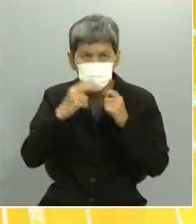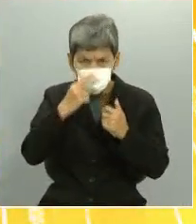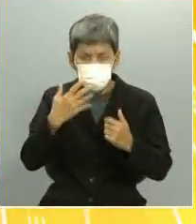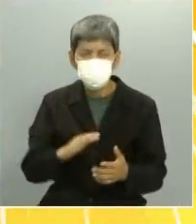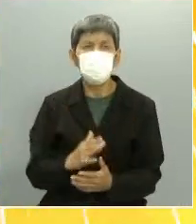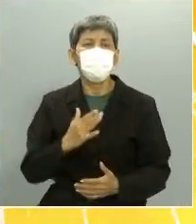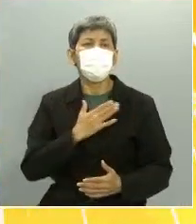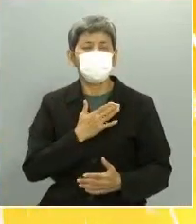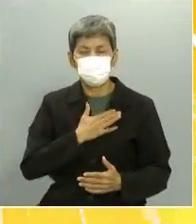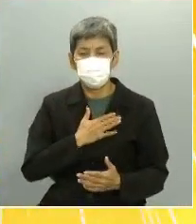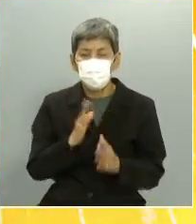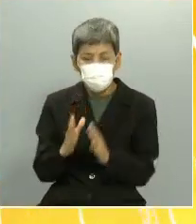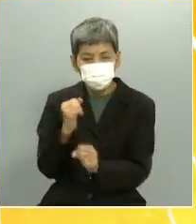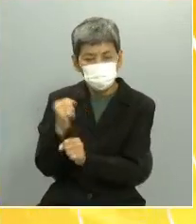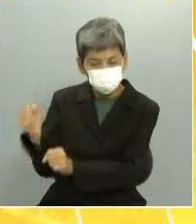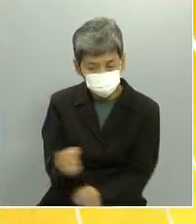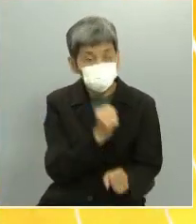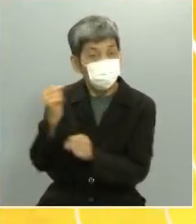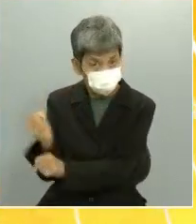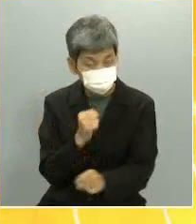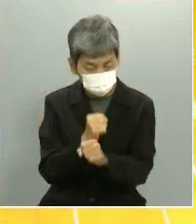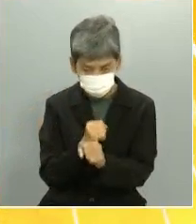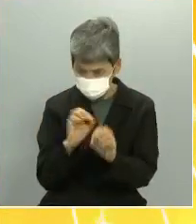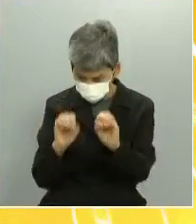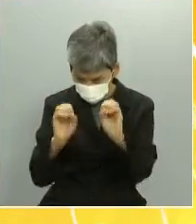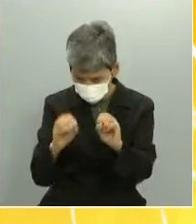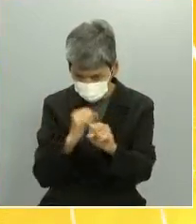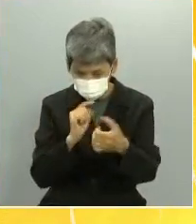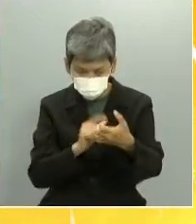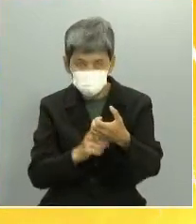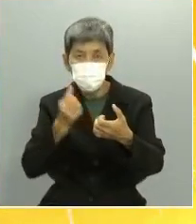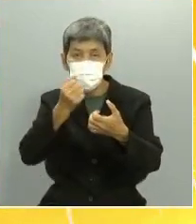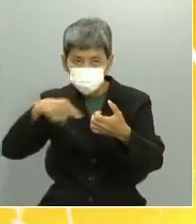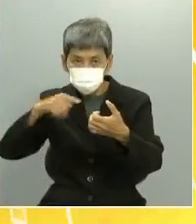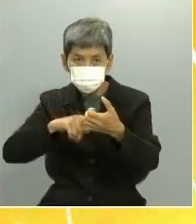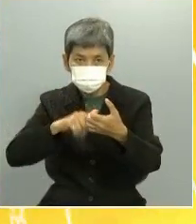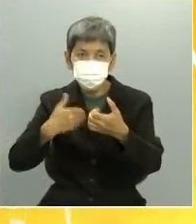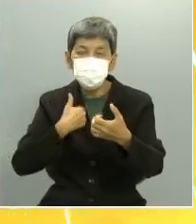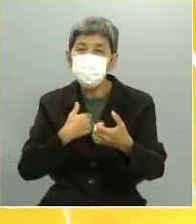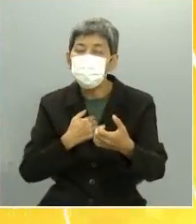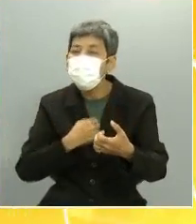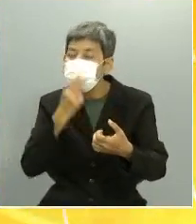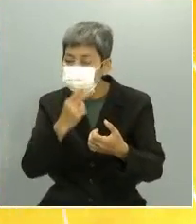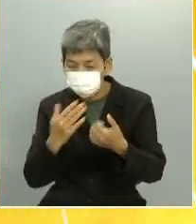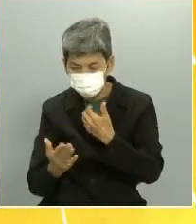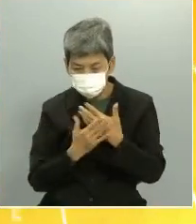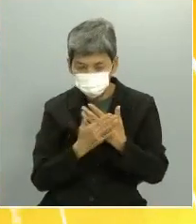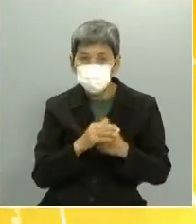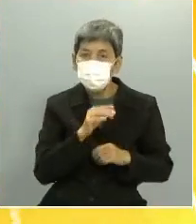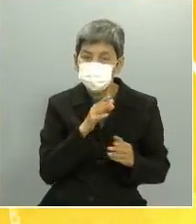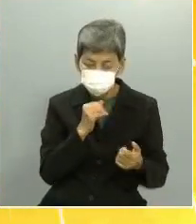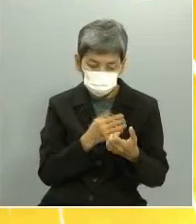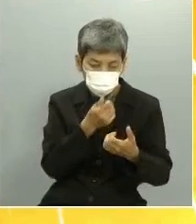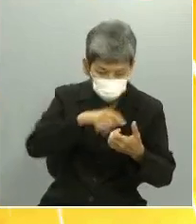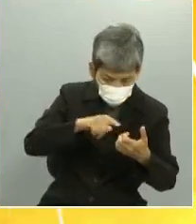ล้วเราก็ฝึกให้เจ้าที่กวาดเจ้าที่รักษาความสะอาดเนี่ยใช้ทราฟฟี่ฟังดูให้เป็นด้วยแล้วก็จะแจ้งสองทางคือทางหนึ่งเขาเอาทราฟฟี่ฟังดูแจ้งท